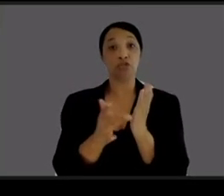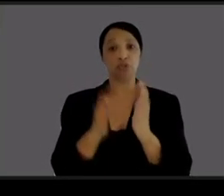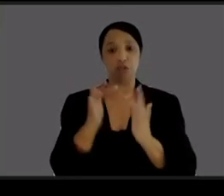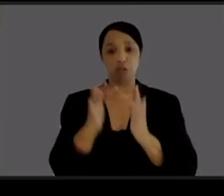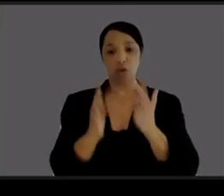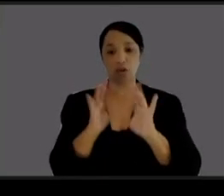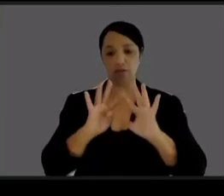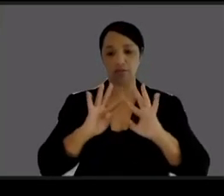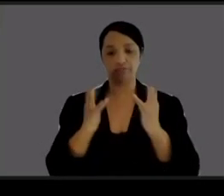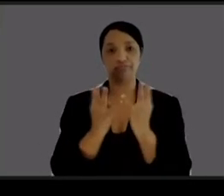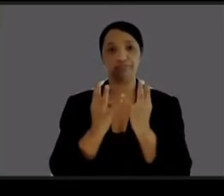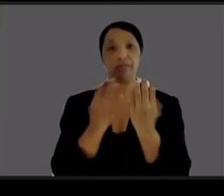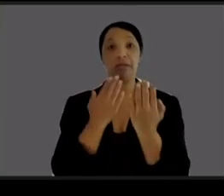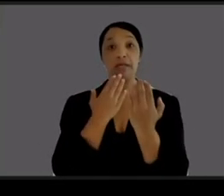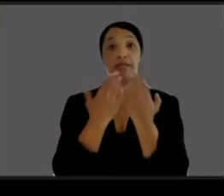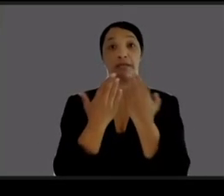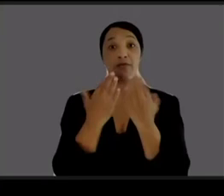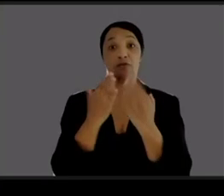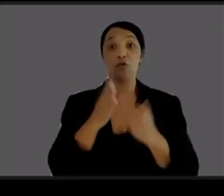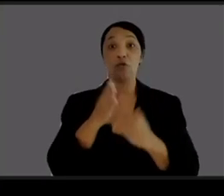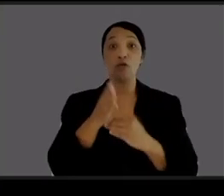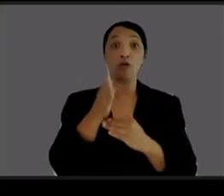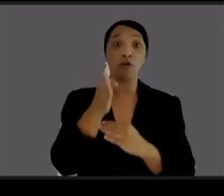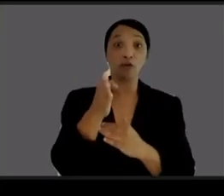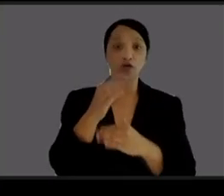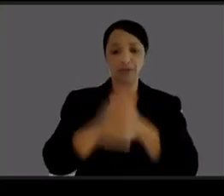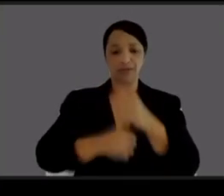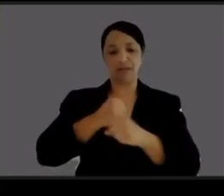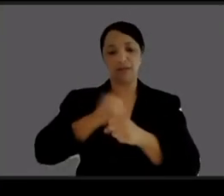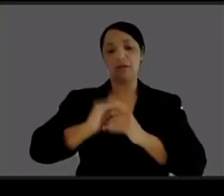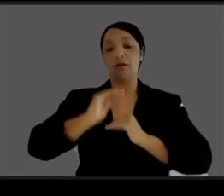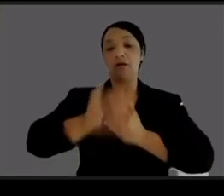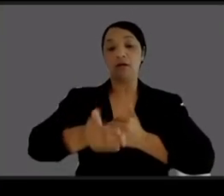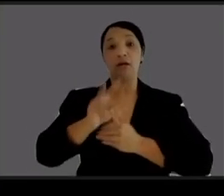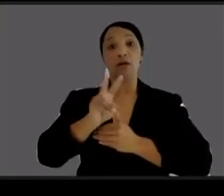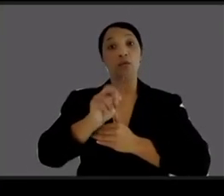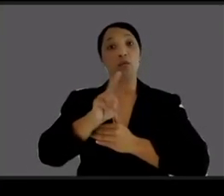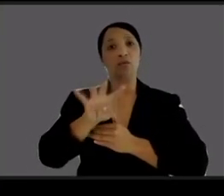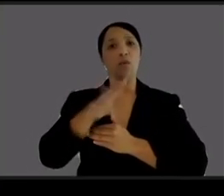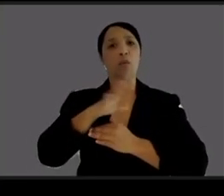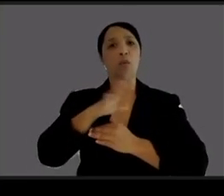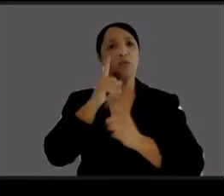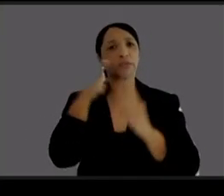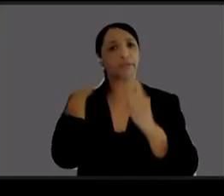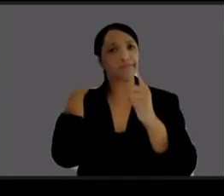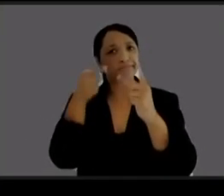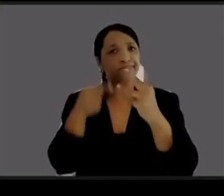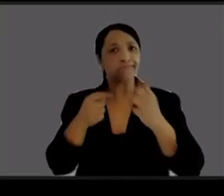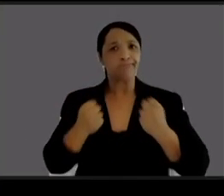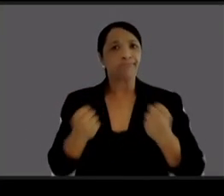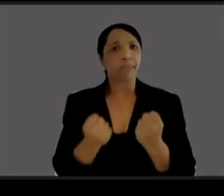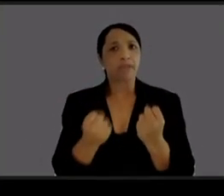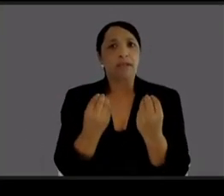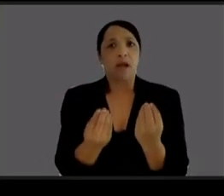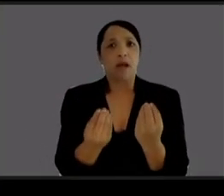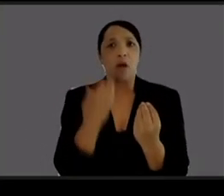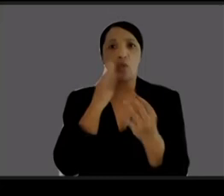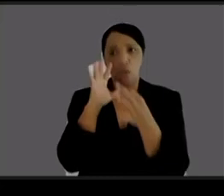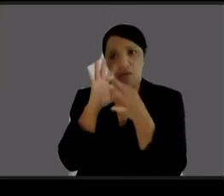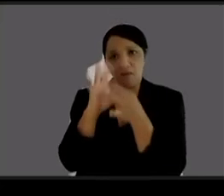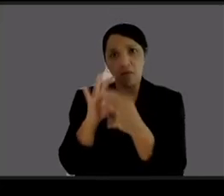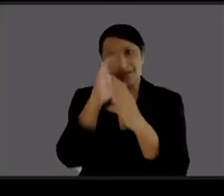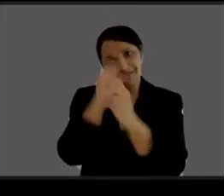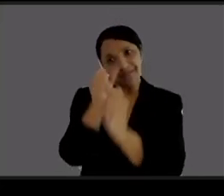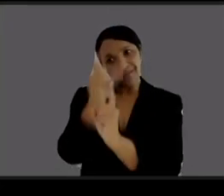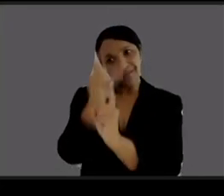السنه اما العهد الرقمي العالمي المقترح اعتماده في قمه المستقبل في عام 2024 فهو يهدف الى وضع